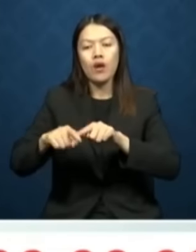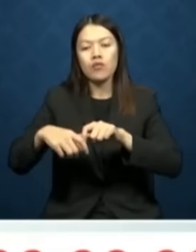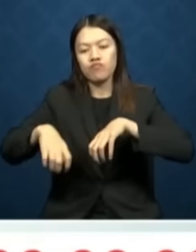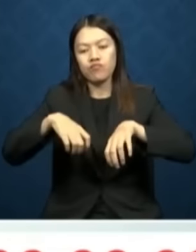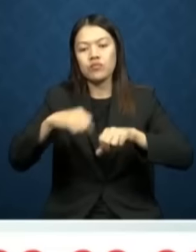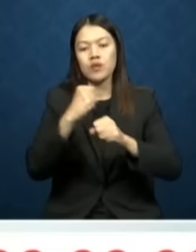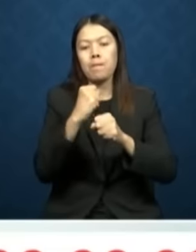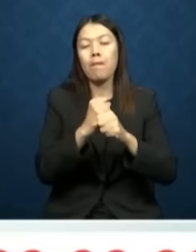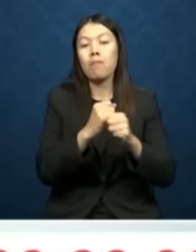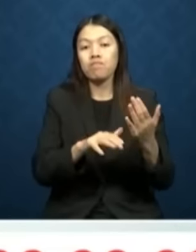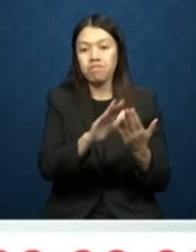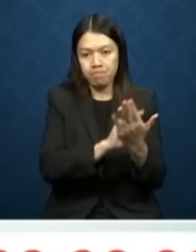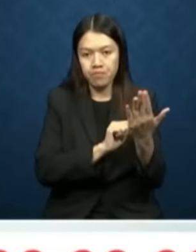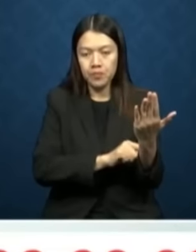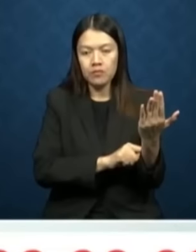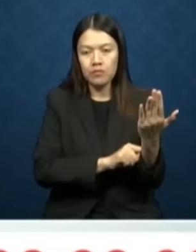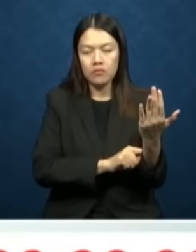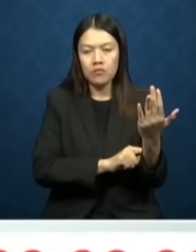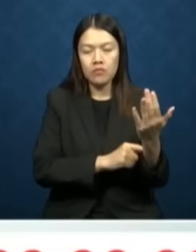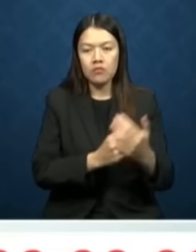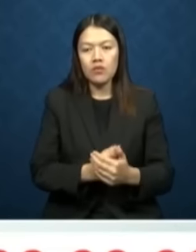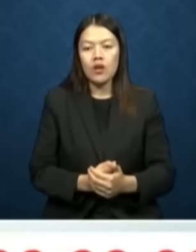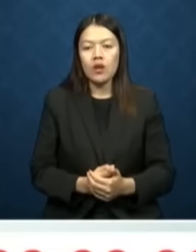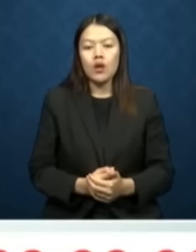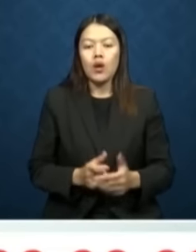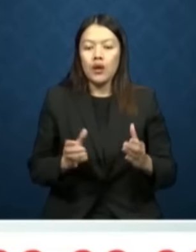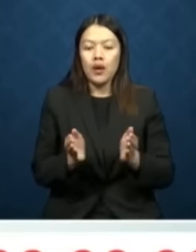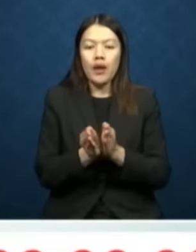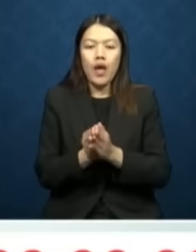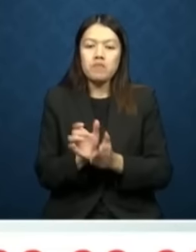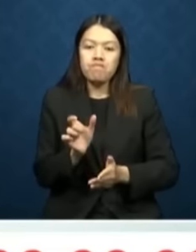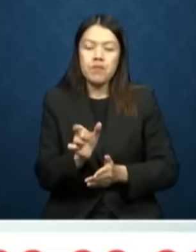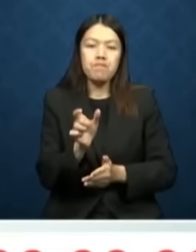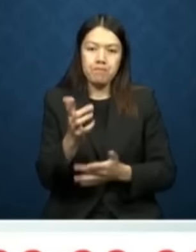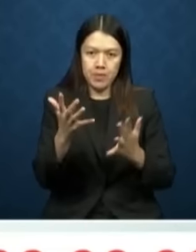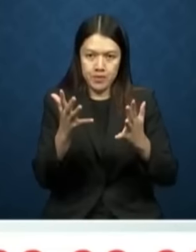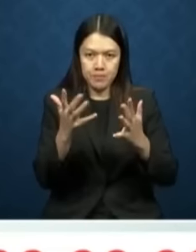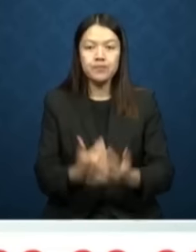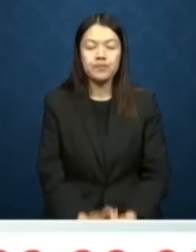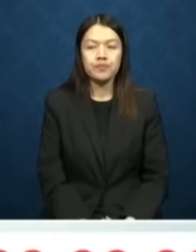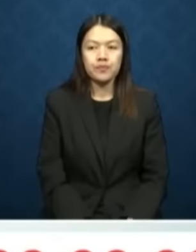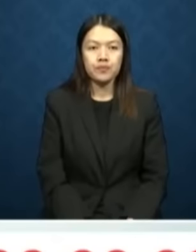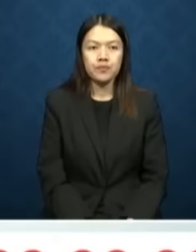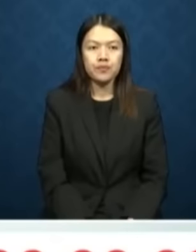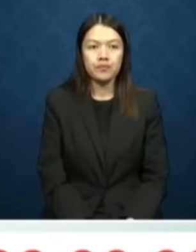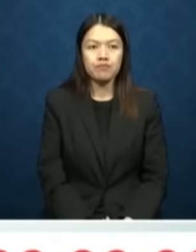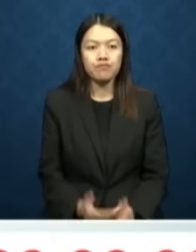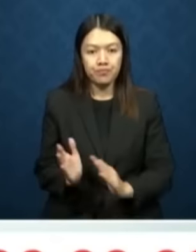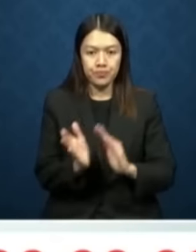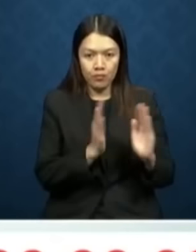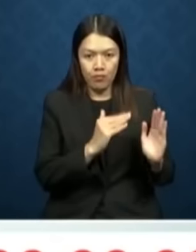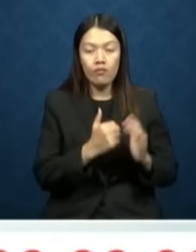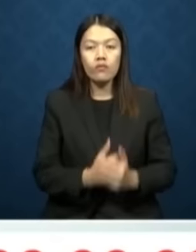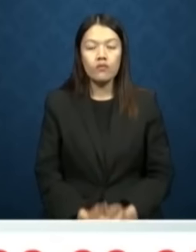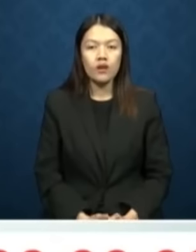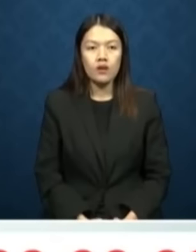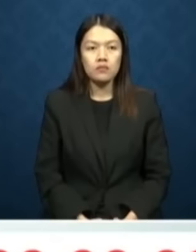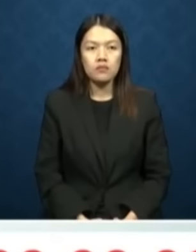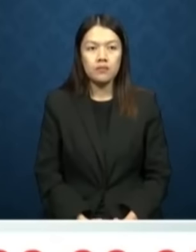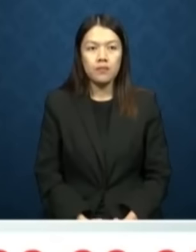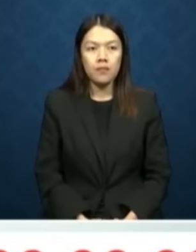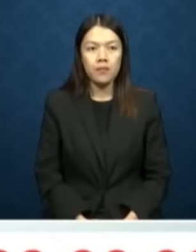ราชการแผ่นดินโดยไม่มีการลงมตินะครับลำดับต่อไป ขอเชิญท่าน